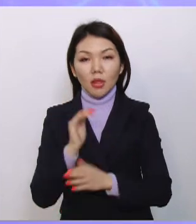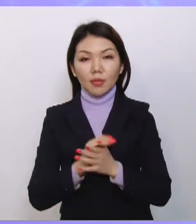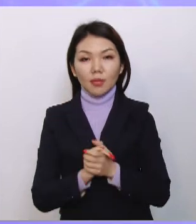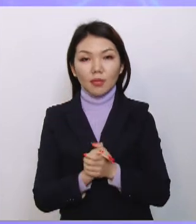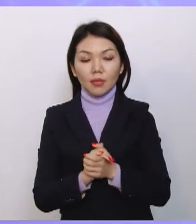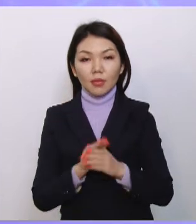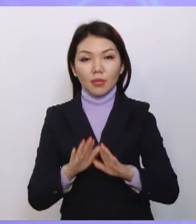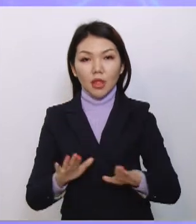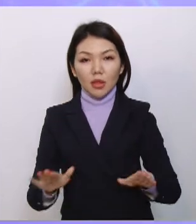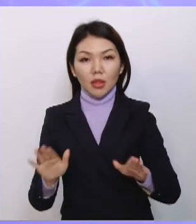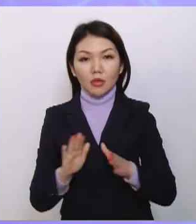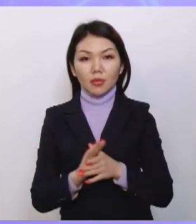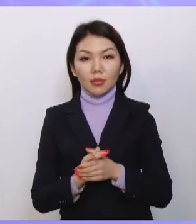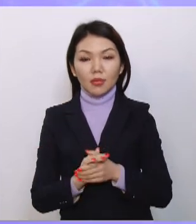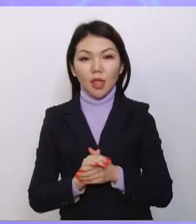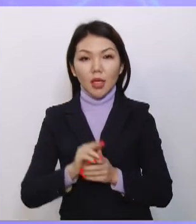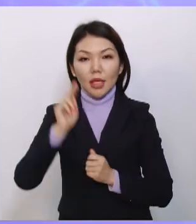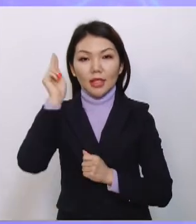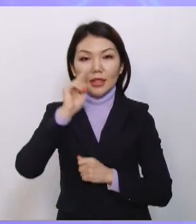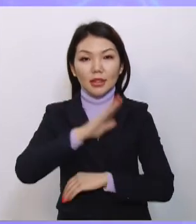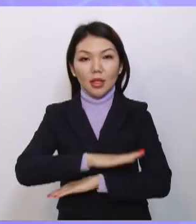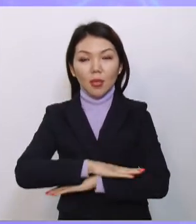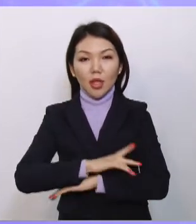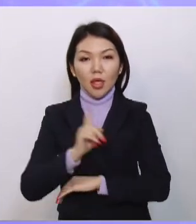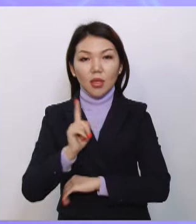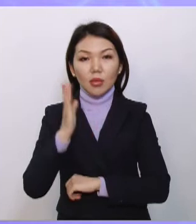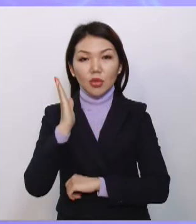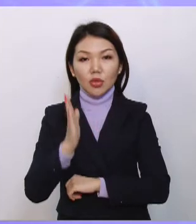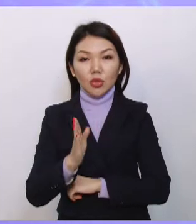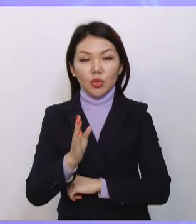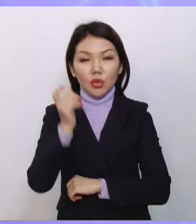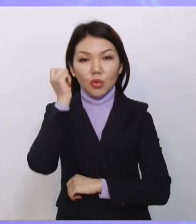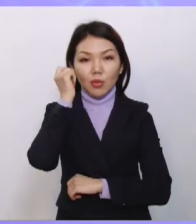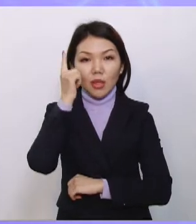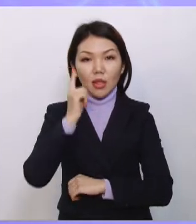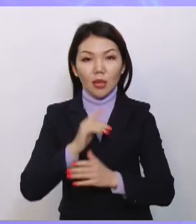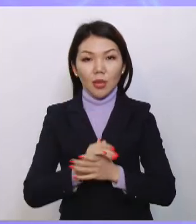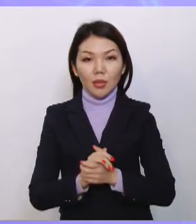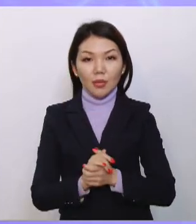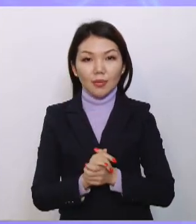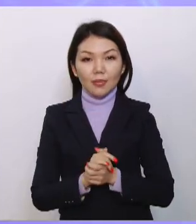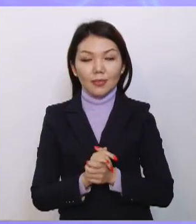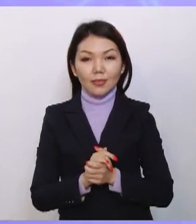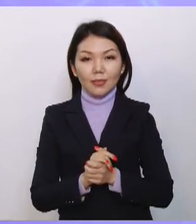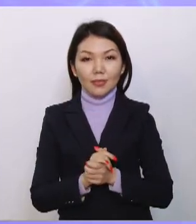Демек, балдар, сабак эмне жөнүндө болорун билдиңерби?